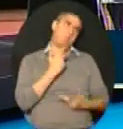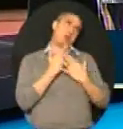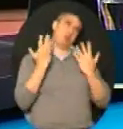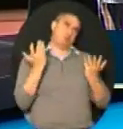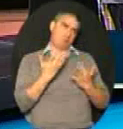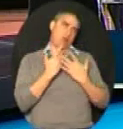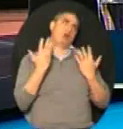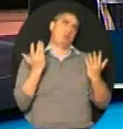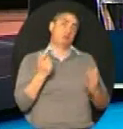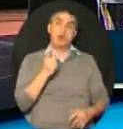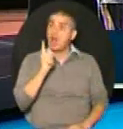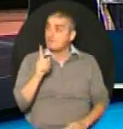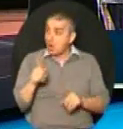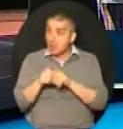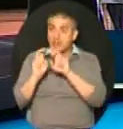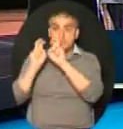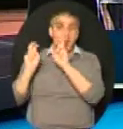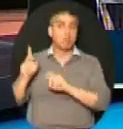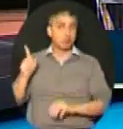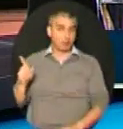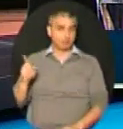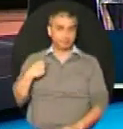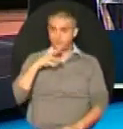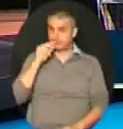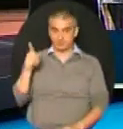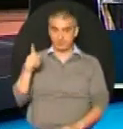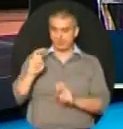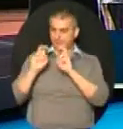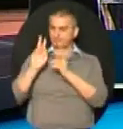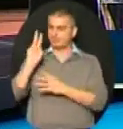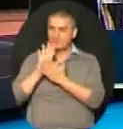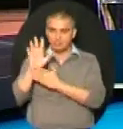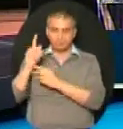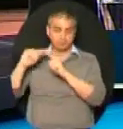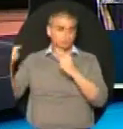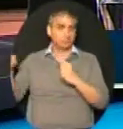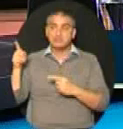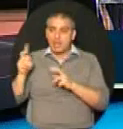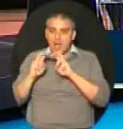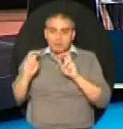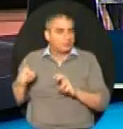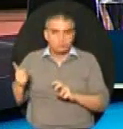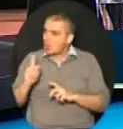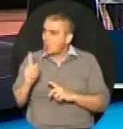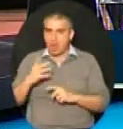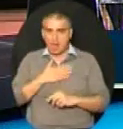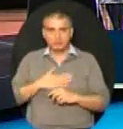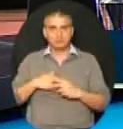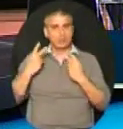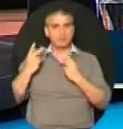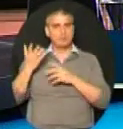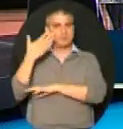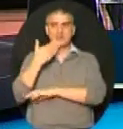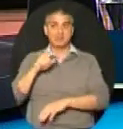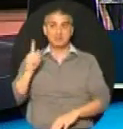לבחירה. אבל אותם עמותות שאנחנו מדברים עליהן, עמותות V15 וכו', אלו עמותות שאינן חפיצות בעיקרן של